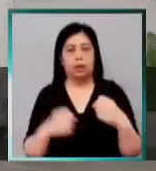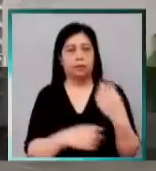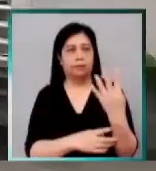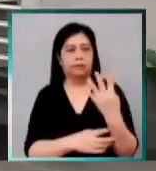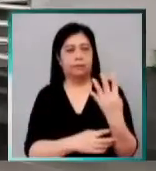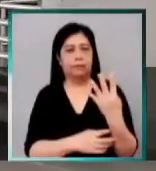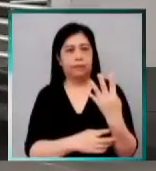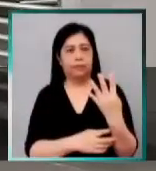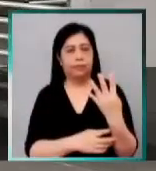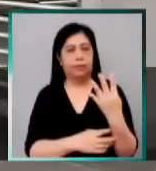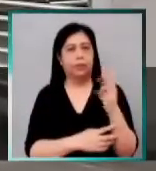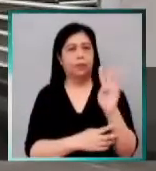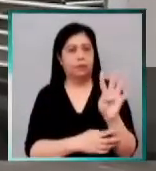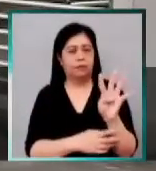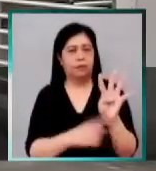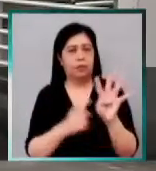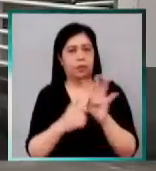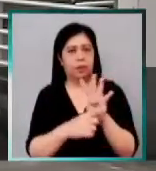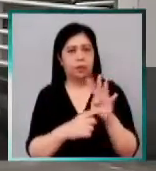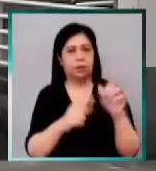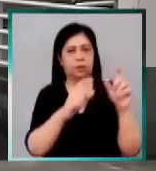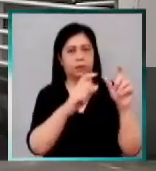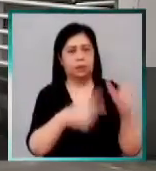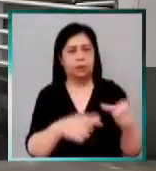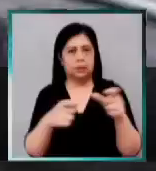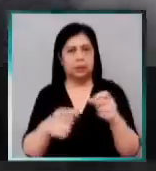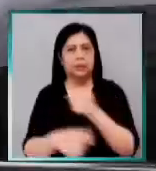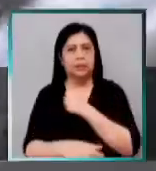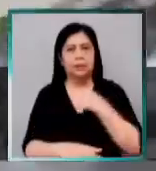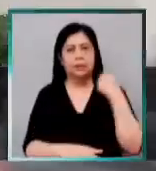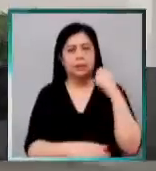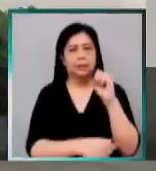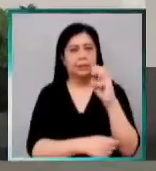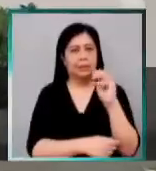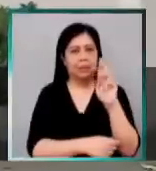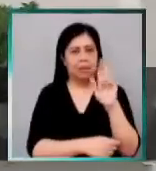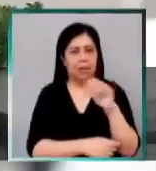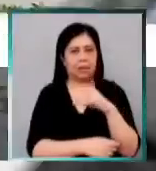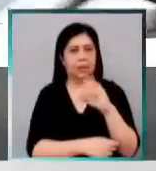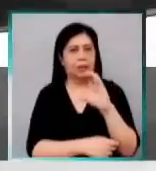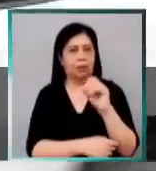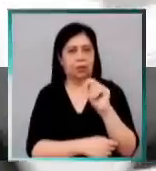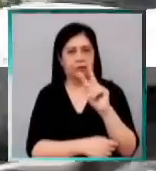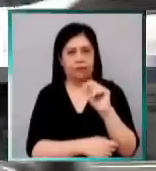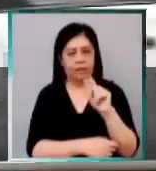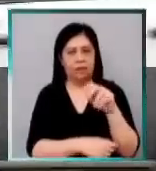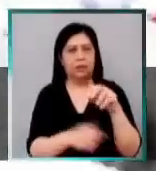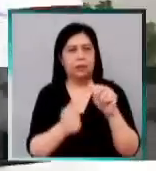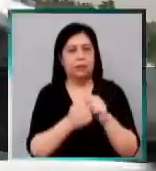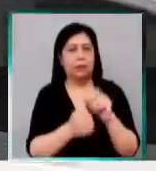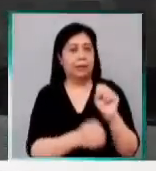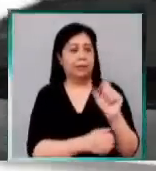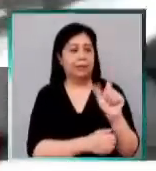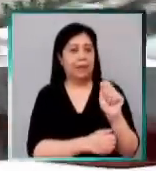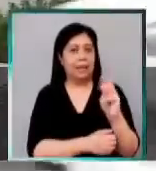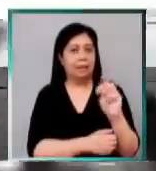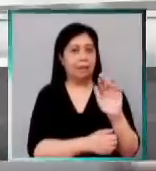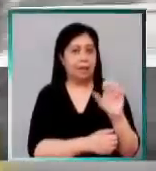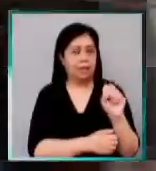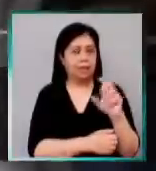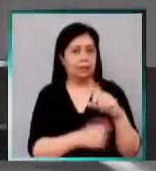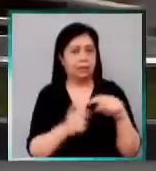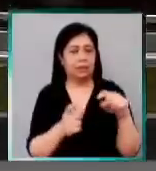Apat na ang naka-lockdown na seminaryo at kumbento sa Quezon City, kasama ang Stella Maris Convent at Convent of the Holy